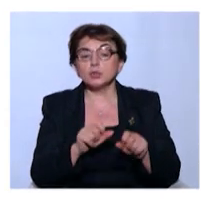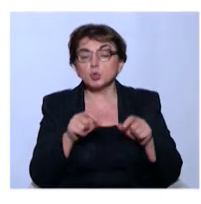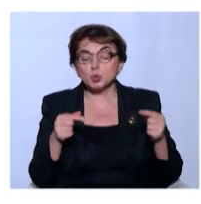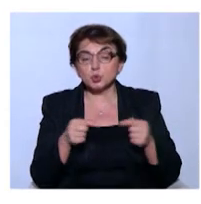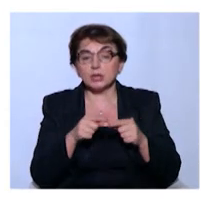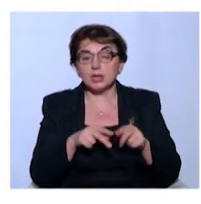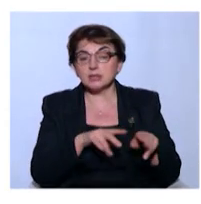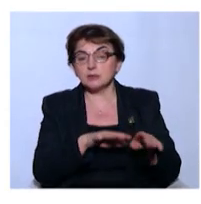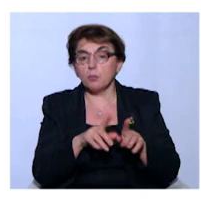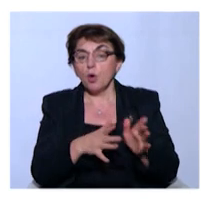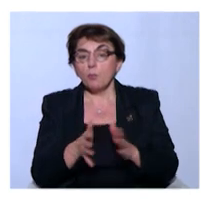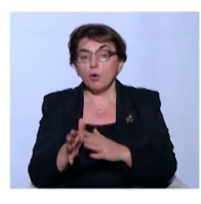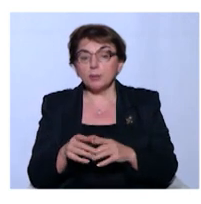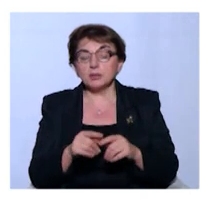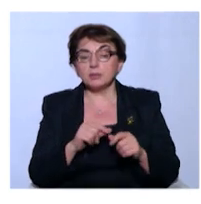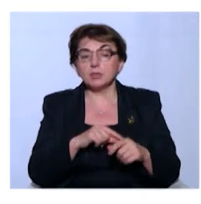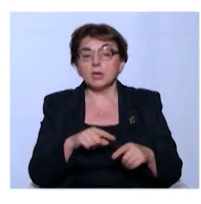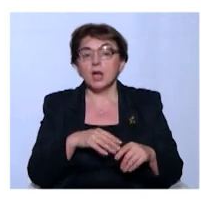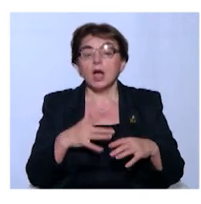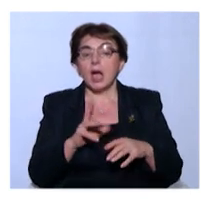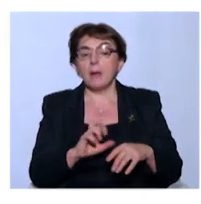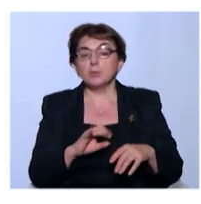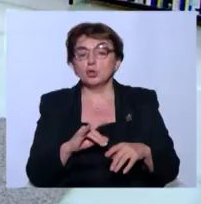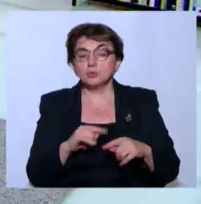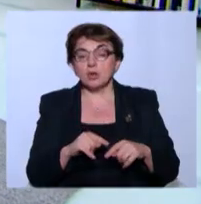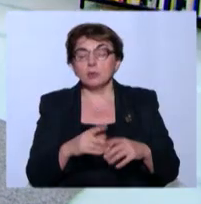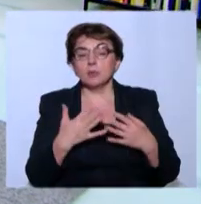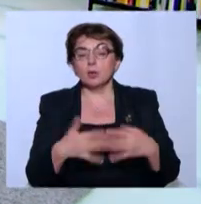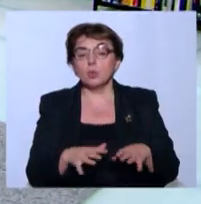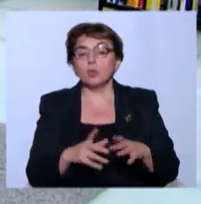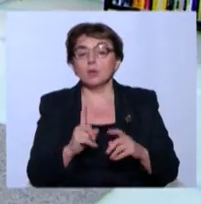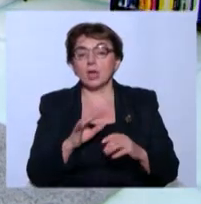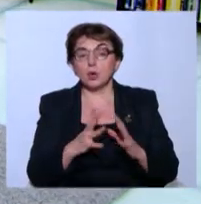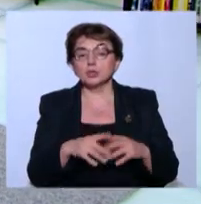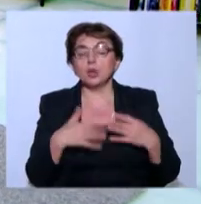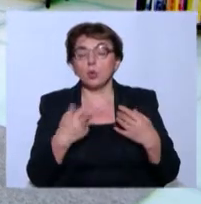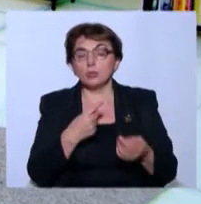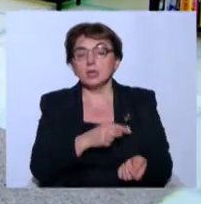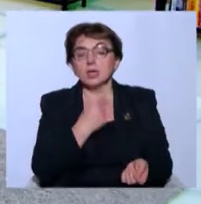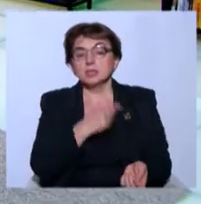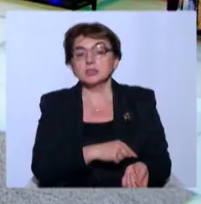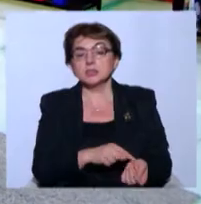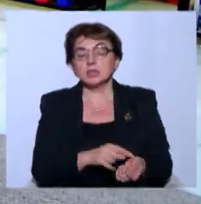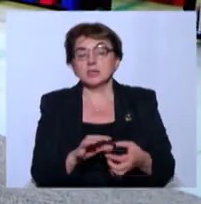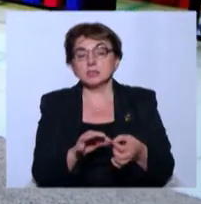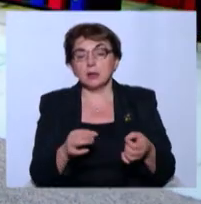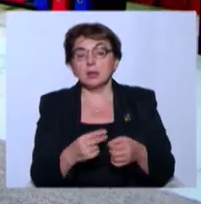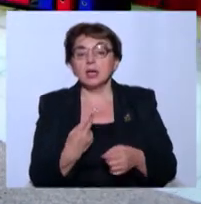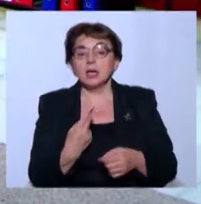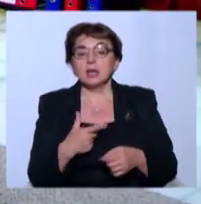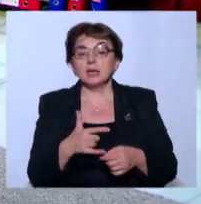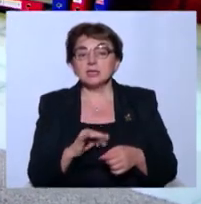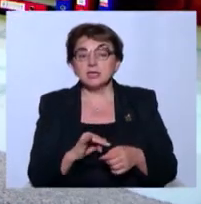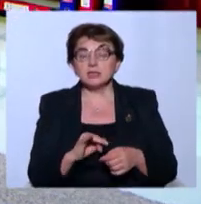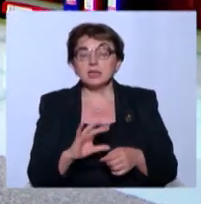ამინომჟავები. ამინომჟავებიც ხაოს უჯრედებში ხვდება და შემდეგ სისხლის კაპილარებში. ხოლო გლიცერინი და